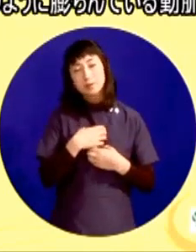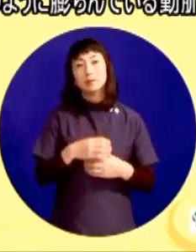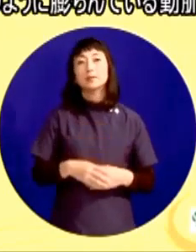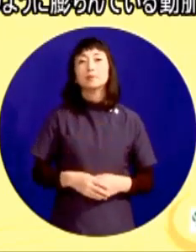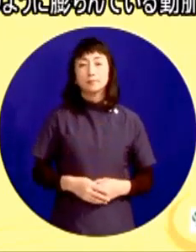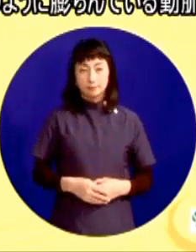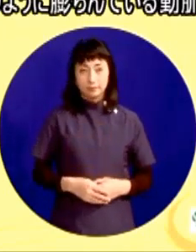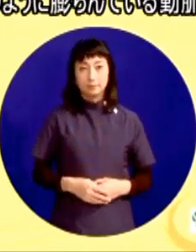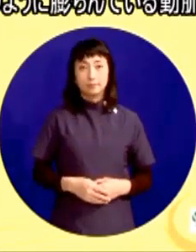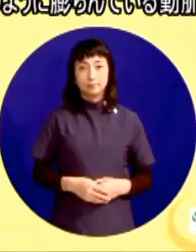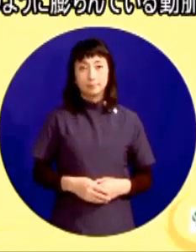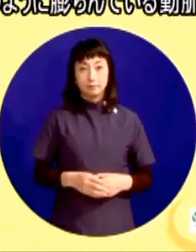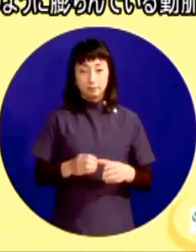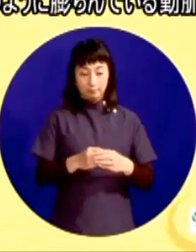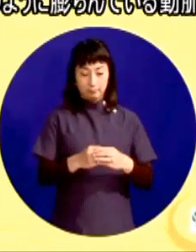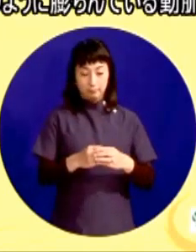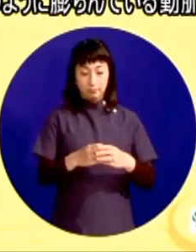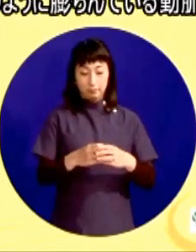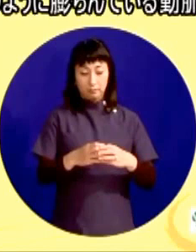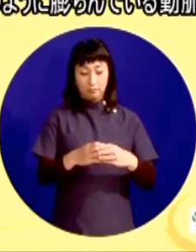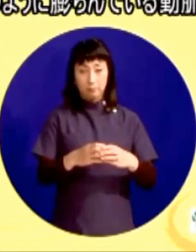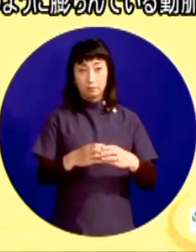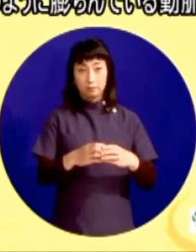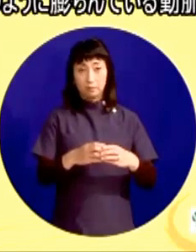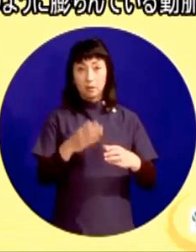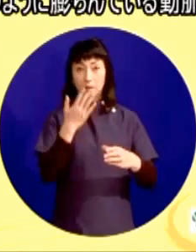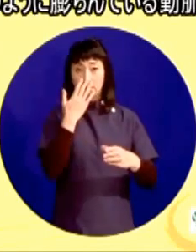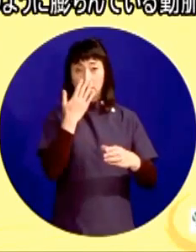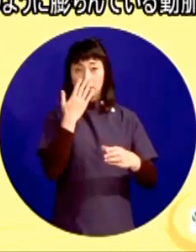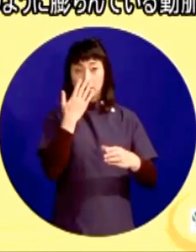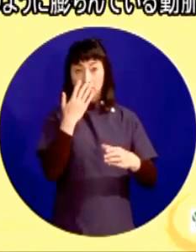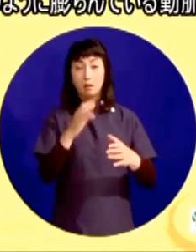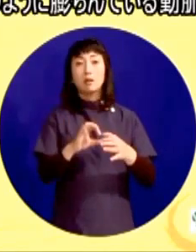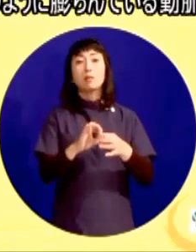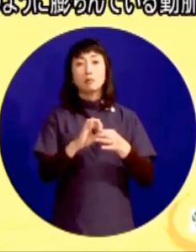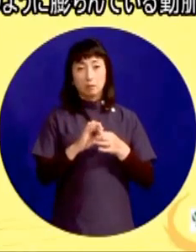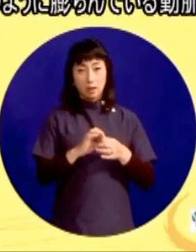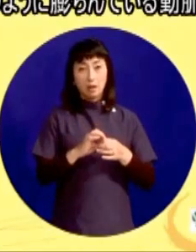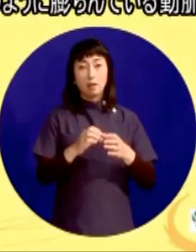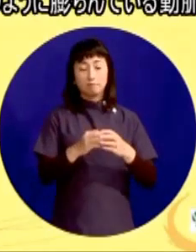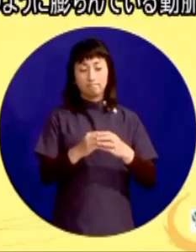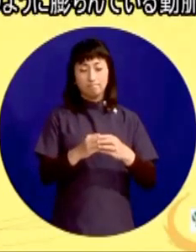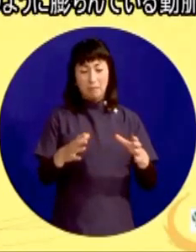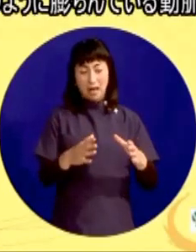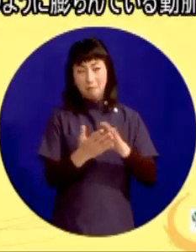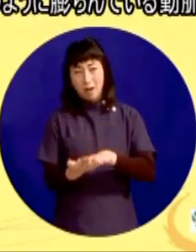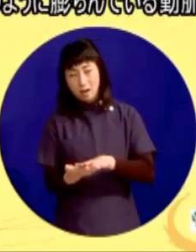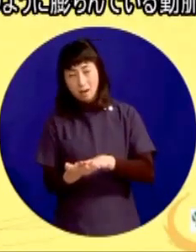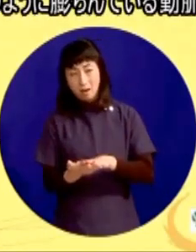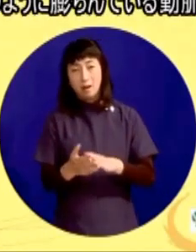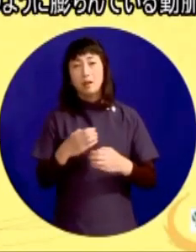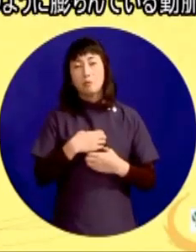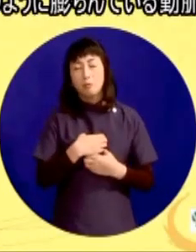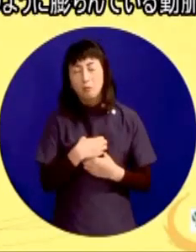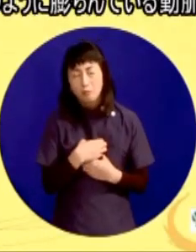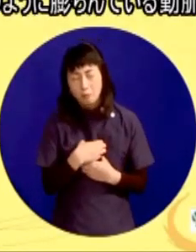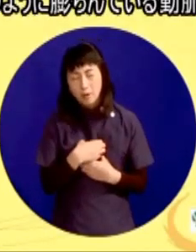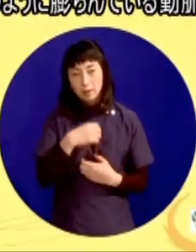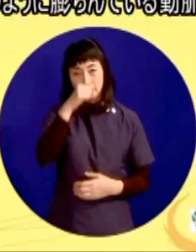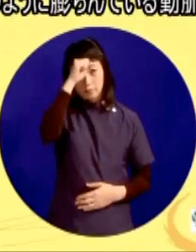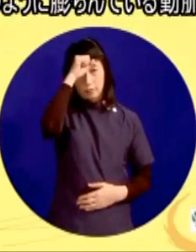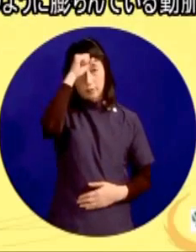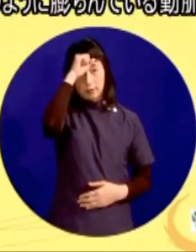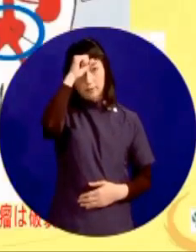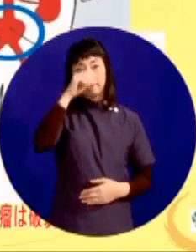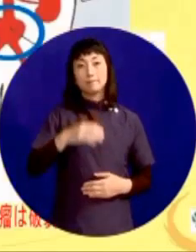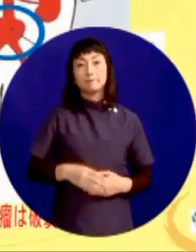ます大きくなっても症状が出ないことがほとんどなので突然死の原因となる病気